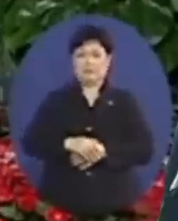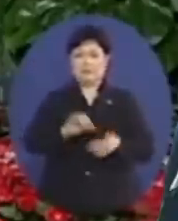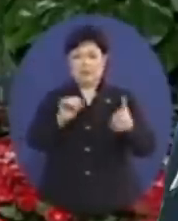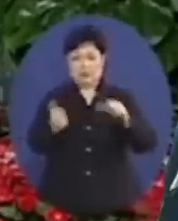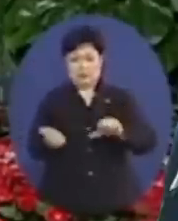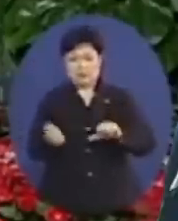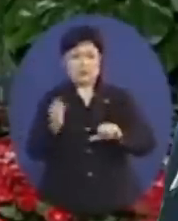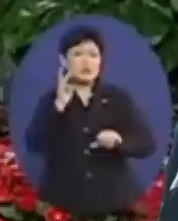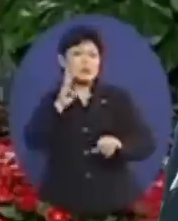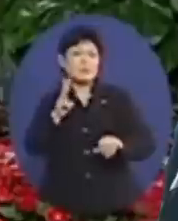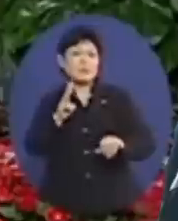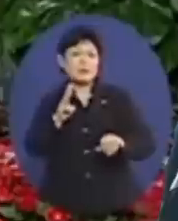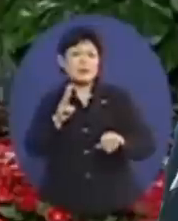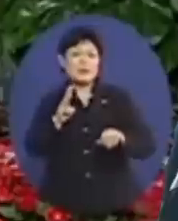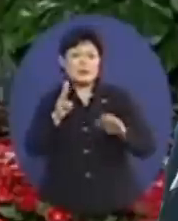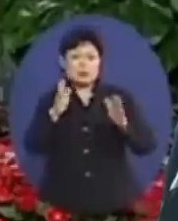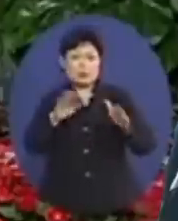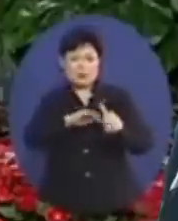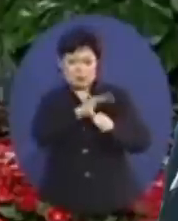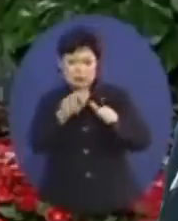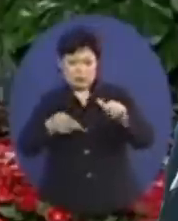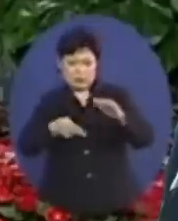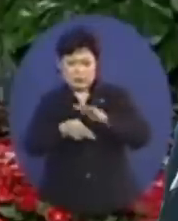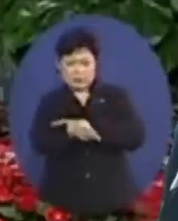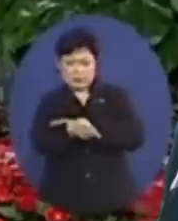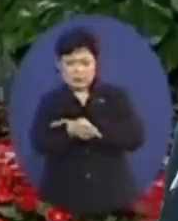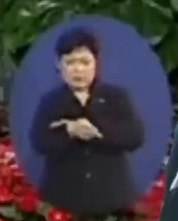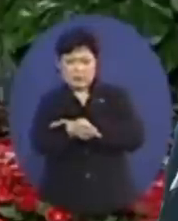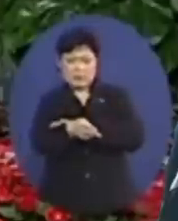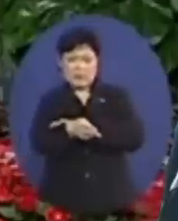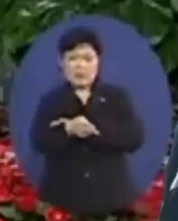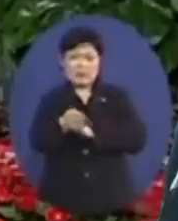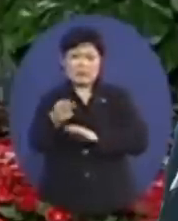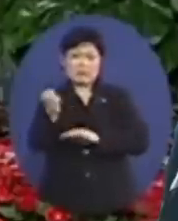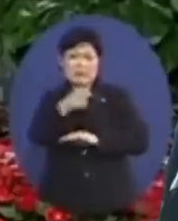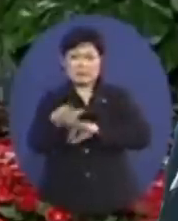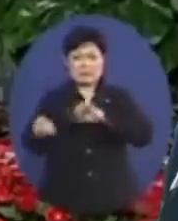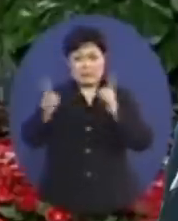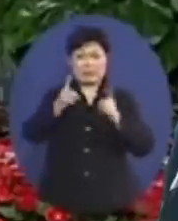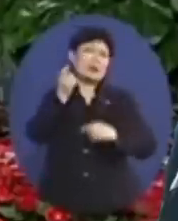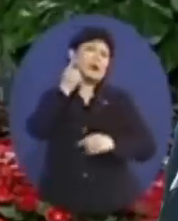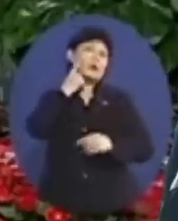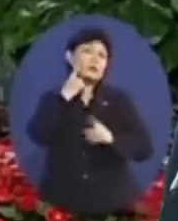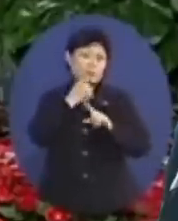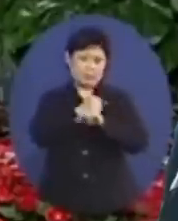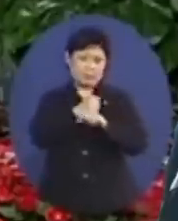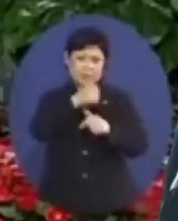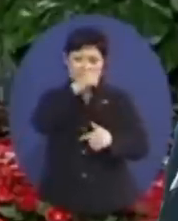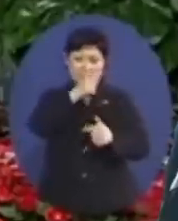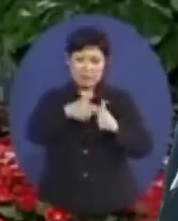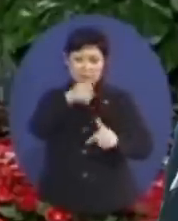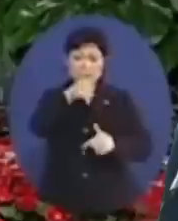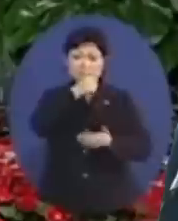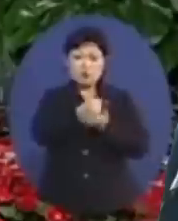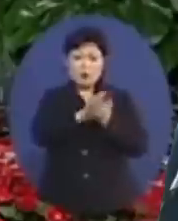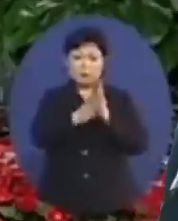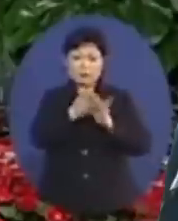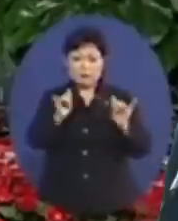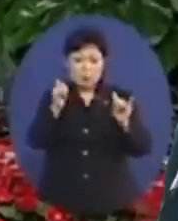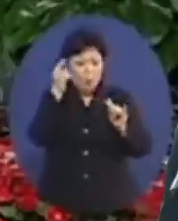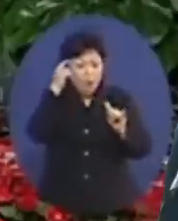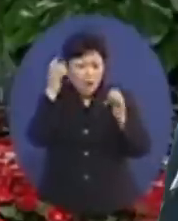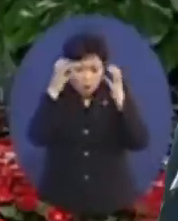죽어서 3일간 무덤에 있다가 하늘로 올라갔다는데 거짓말입니다. 예수님같이 죄 없는 사람이 왜